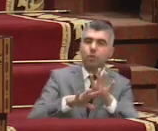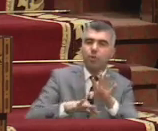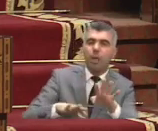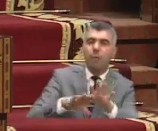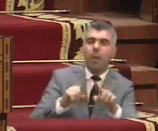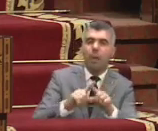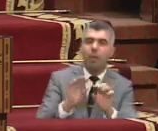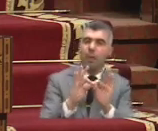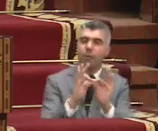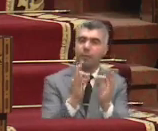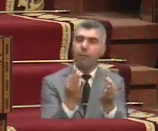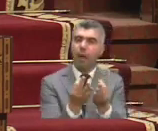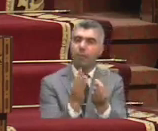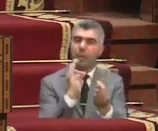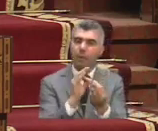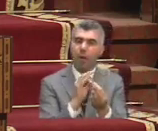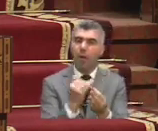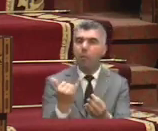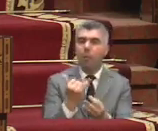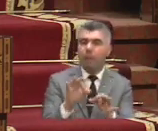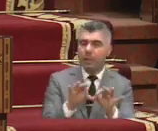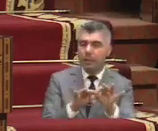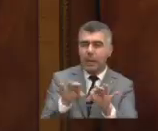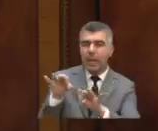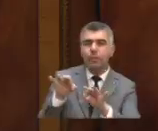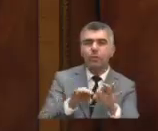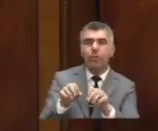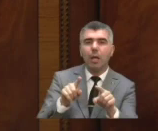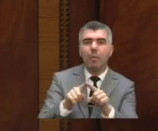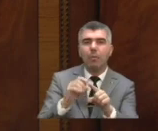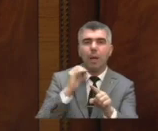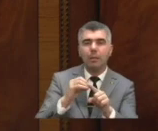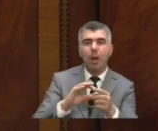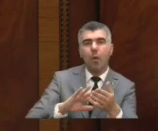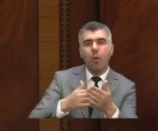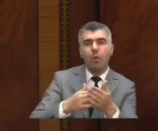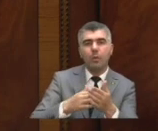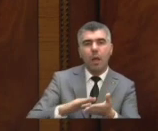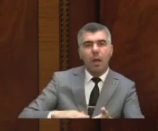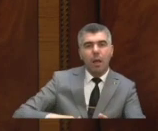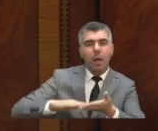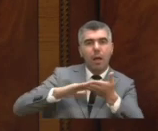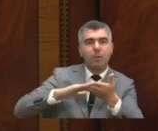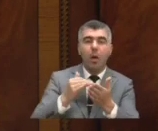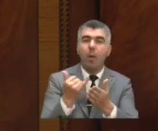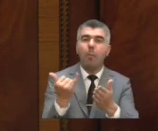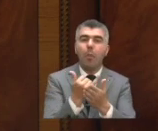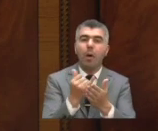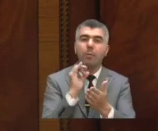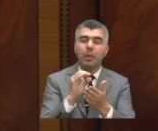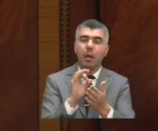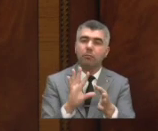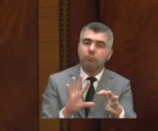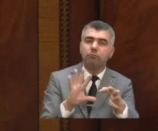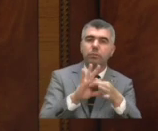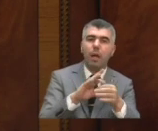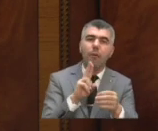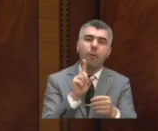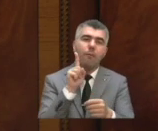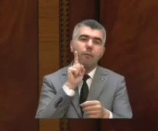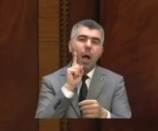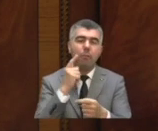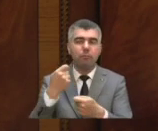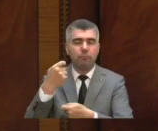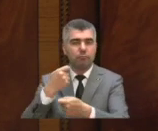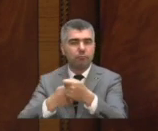عبل تنزيل استراتيجيه جسر التي تهدف على الخصوص الى رفع نسبه اندماج النساء في النشاط